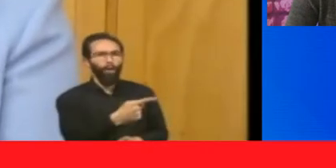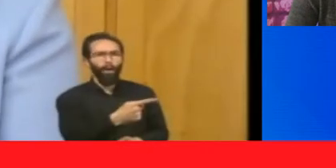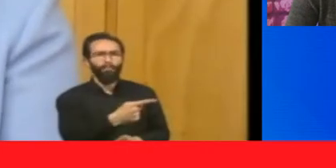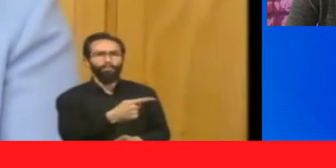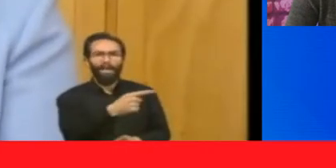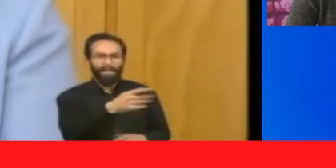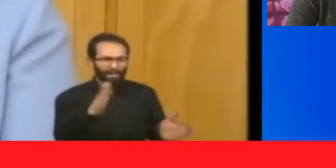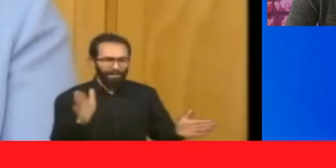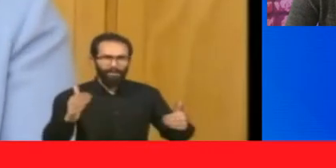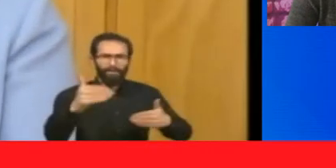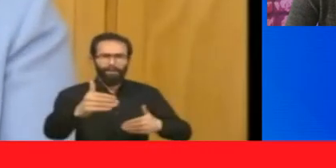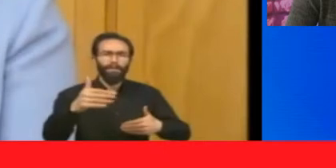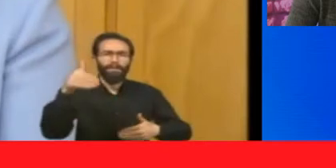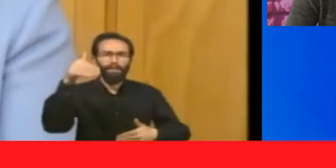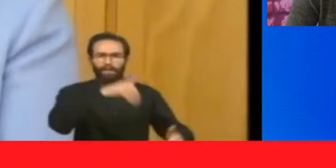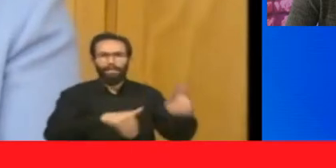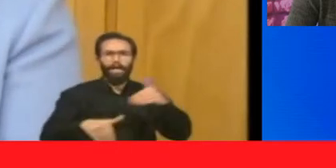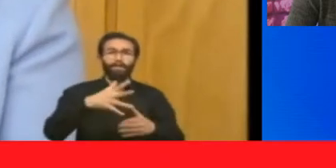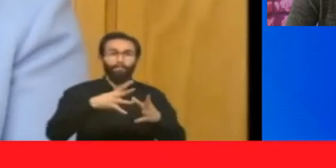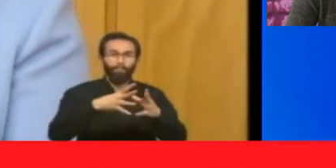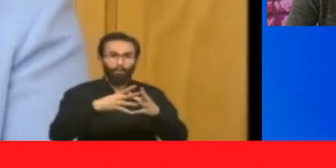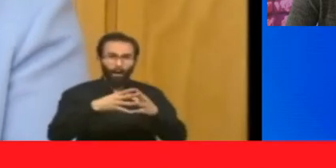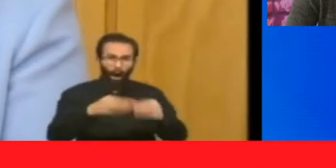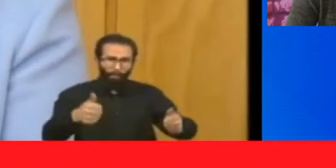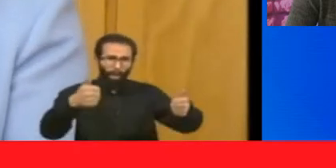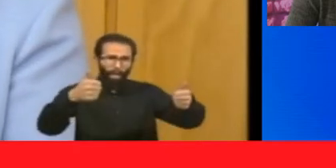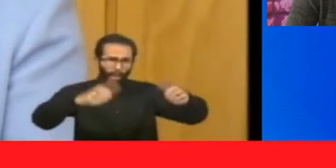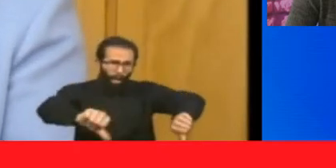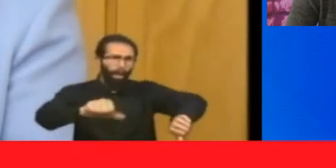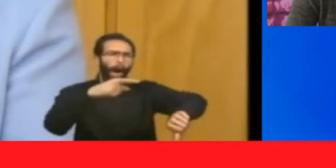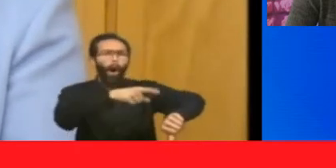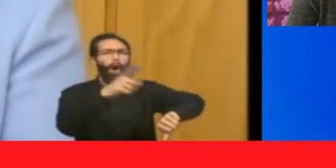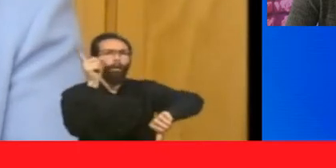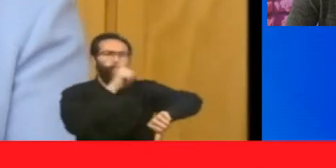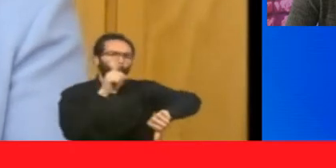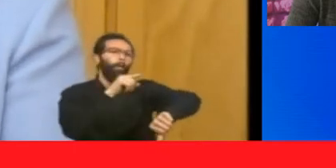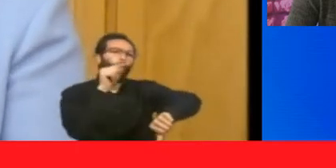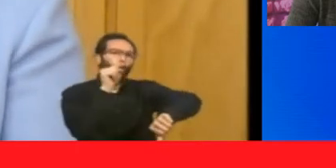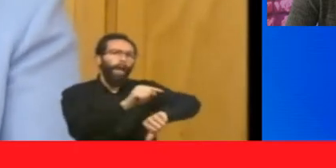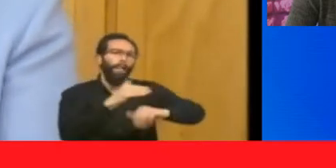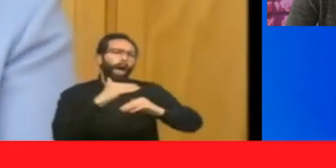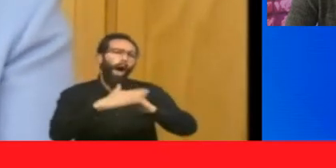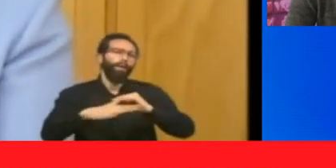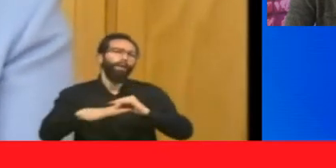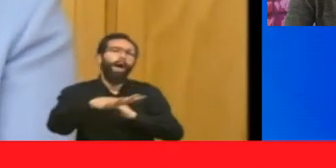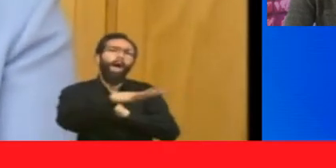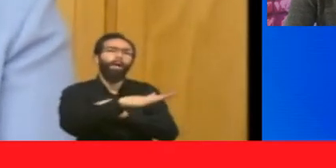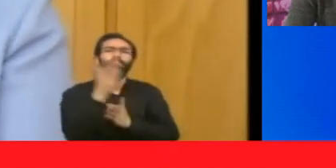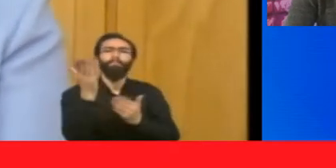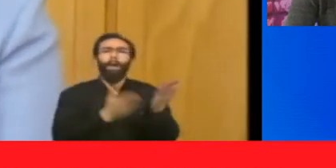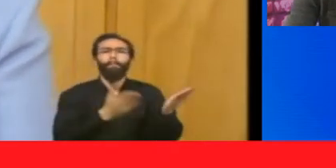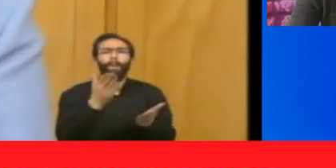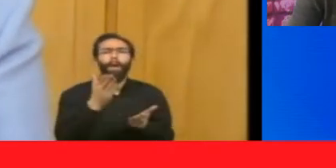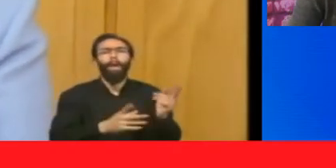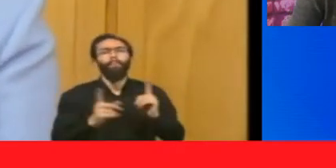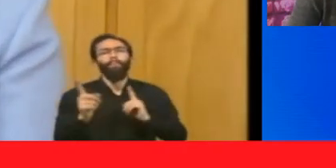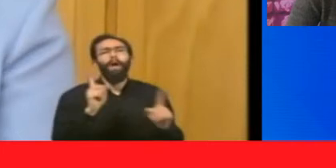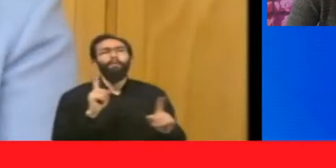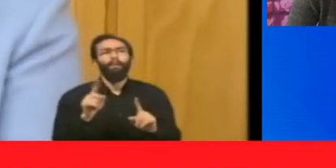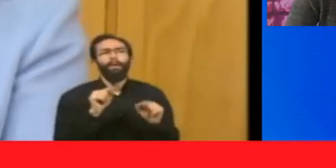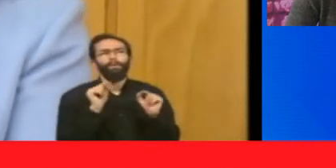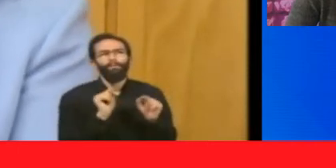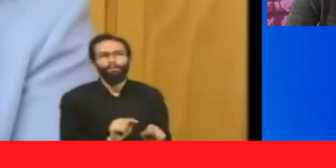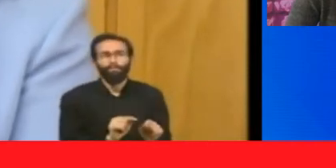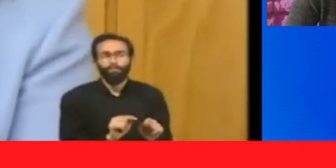davasıdır. Halka ve halkın iradesine karşı açılan bir kumpas davasıdır. Bu davanın kararını